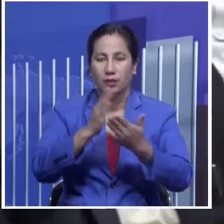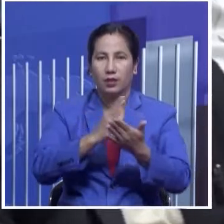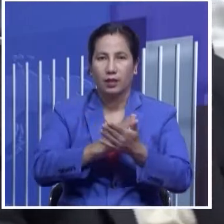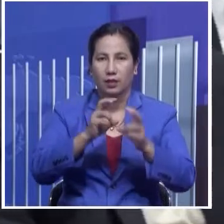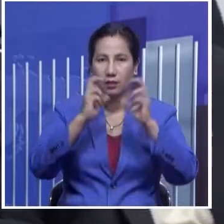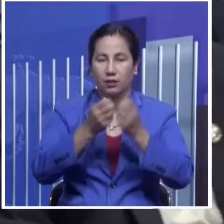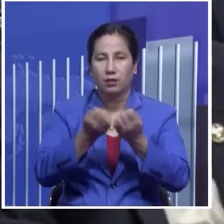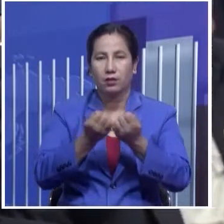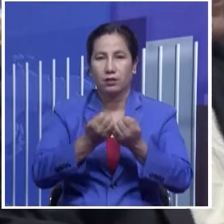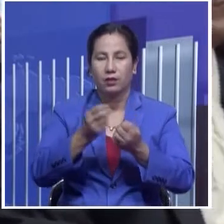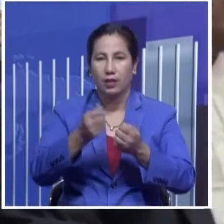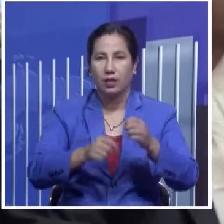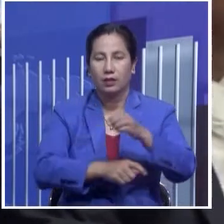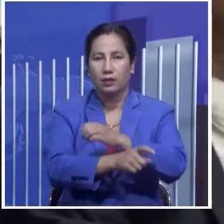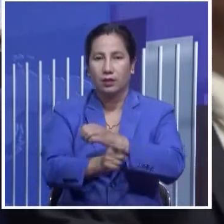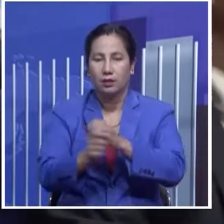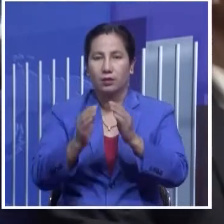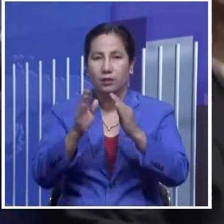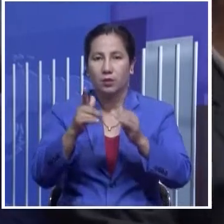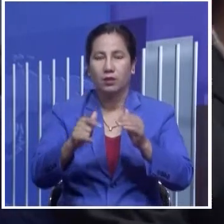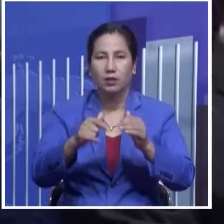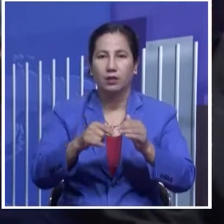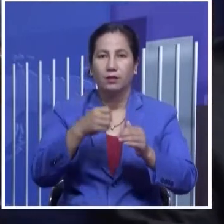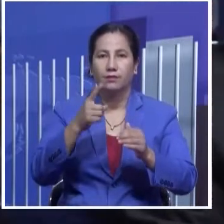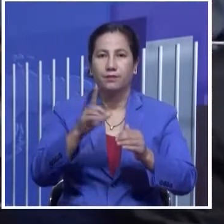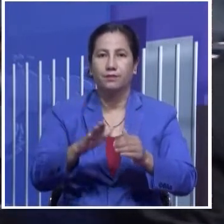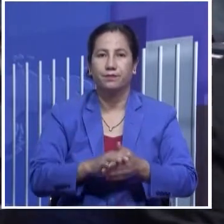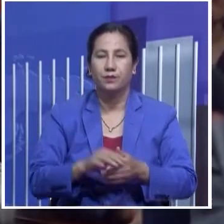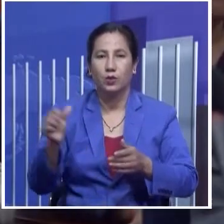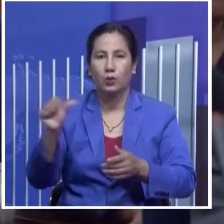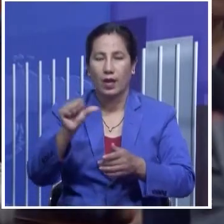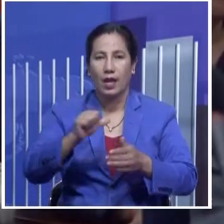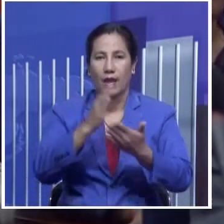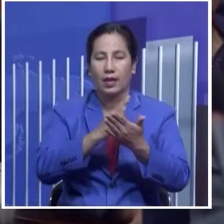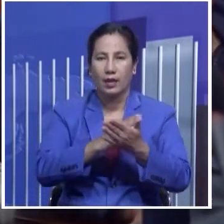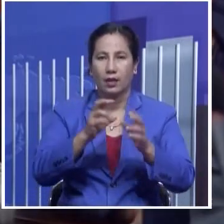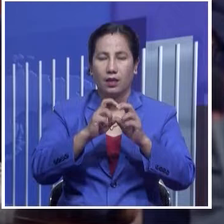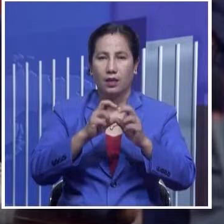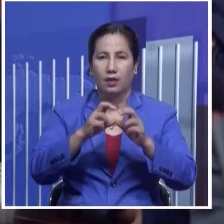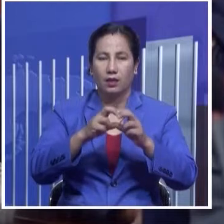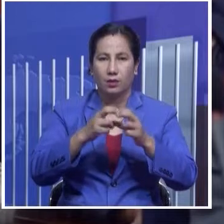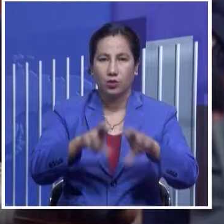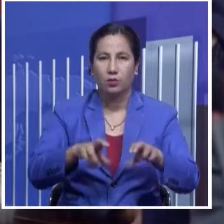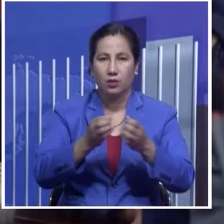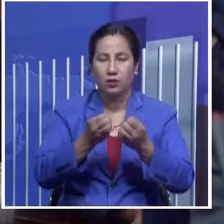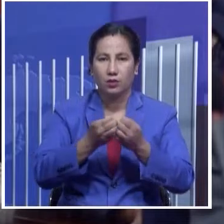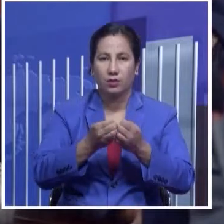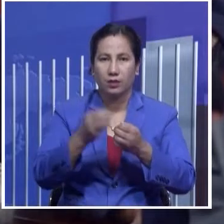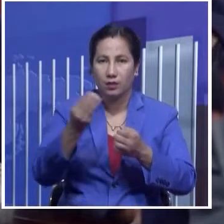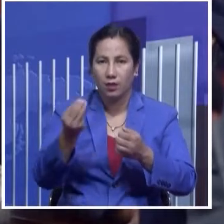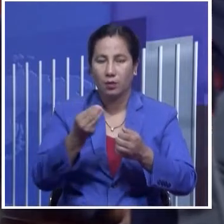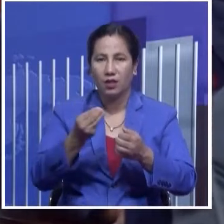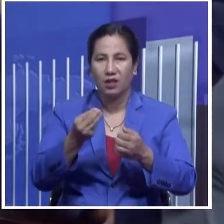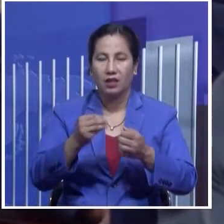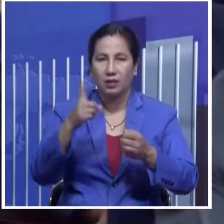गर्न नसकिने आर्थिक मामिला मन्त्री प्रकाश बहादुर रावलको अडान छ। उहाँले कार्यक्रम संशोधन गर्न नसकिने तर सामान्य खालका